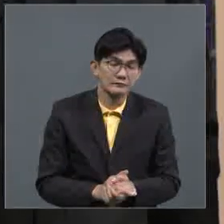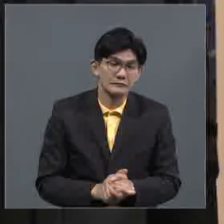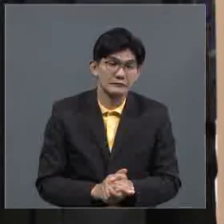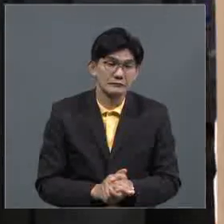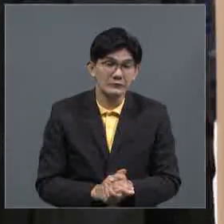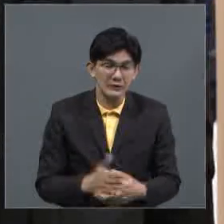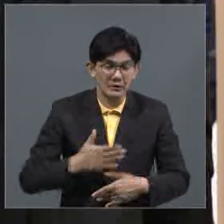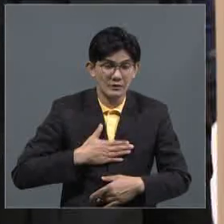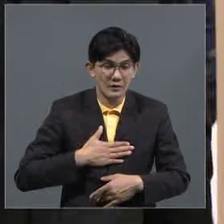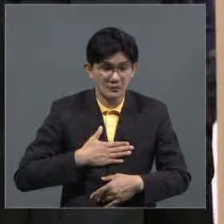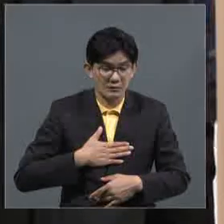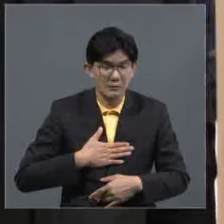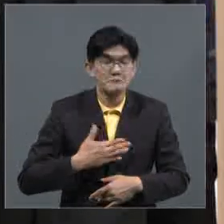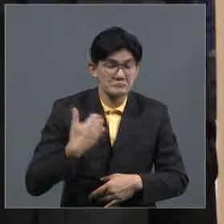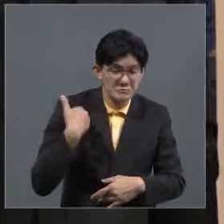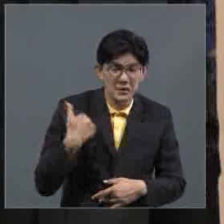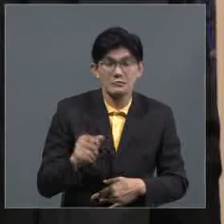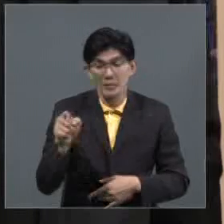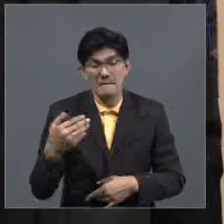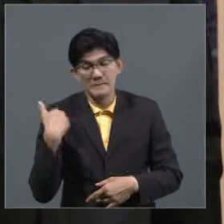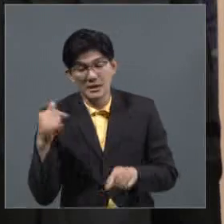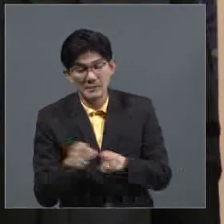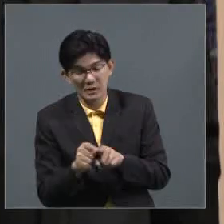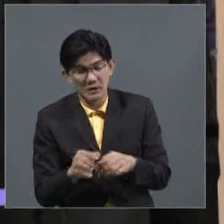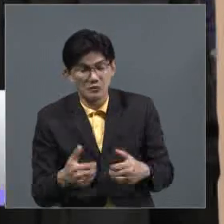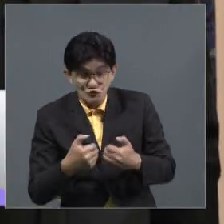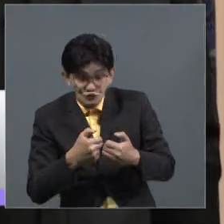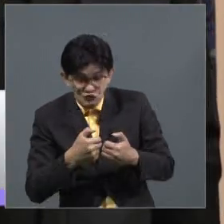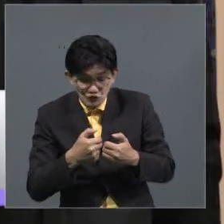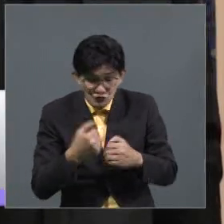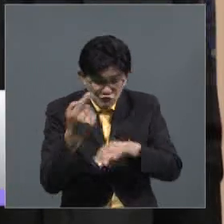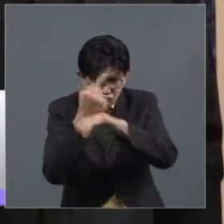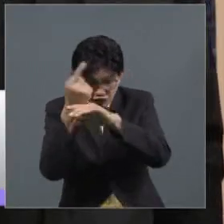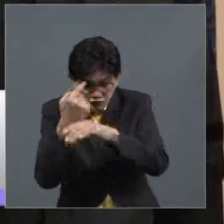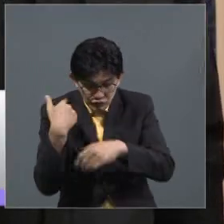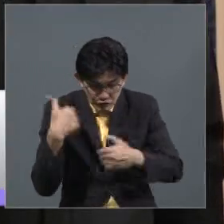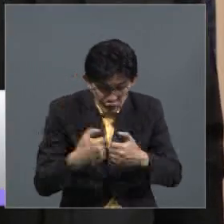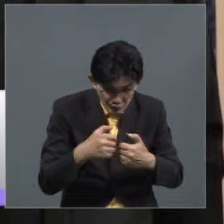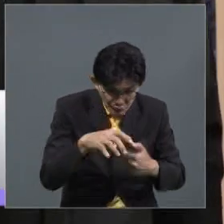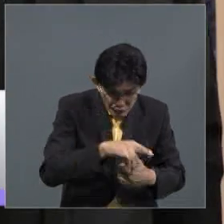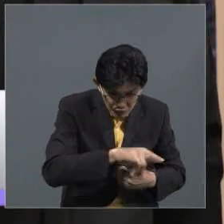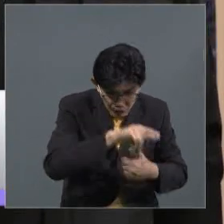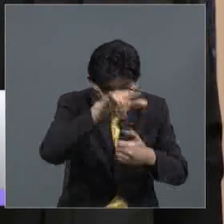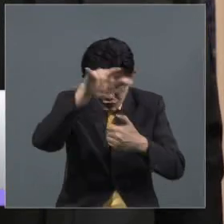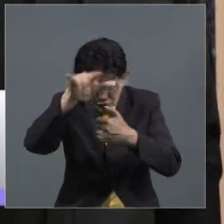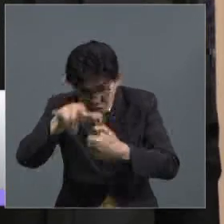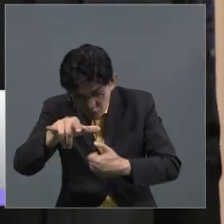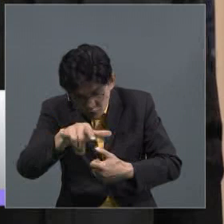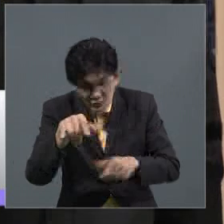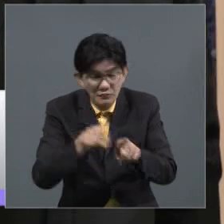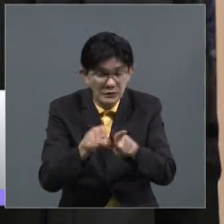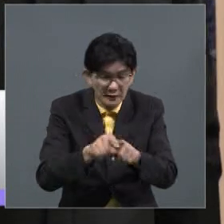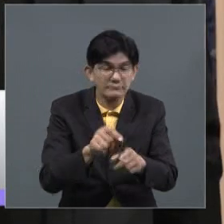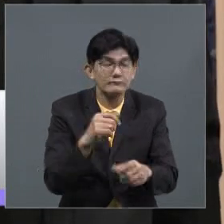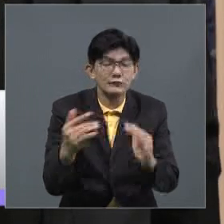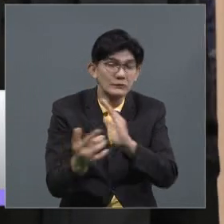ฝ่ายเรามีฝ่ายเขาก็มีเหมือนกันเขาก็โดนขึ้นมาส่องหาว่าเจ้าหน้าที่อยู่ตรงไหนเราก็ต้องมีแอนตี้โดรนซึ่งจะไปยิงโดรนให้เขาตกลงมานะครับเพราะนั้นเนี่ยเรื่อง